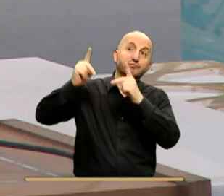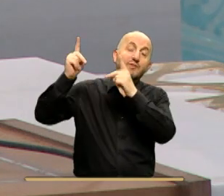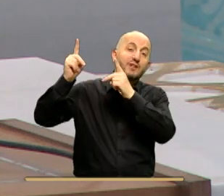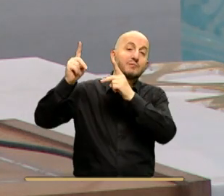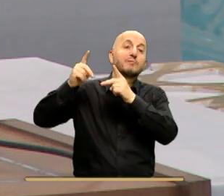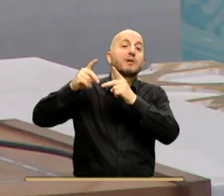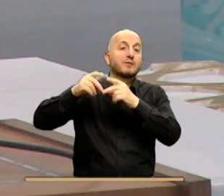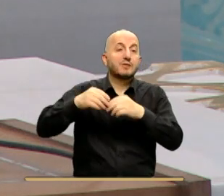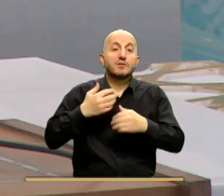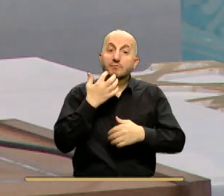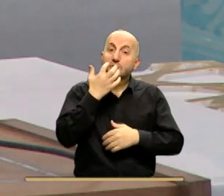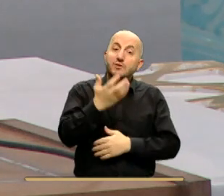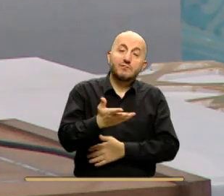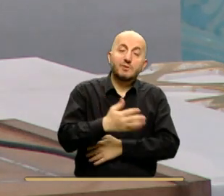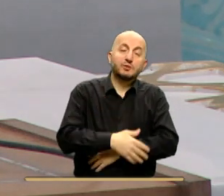salık vermiştir.